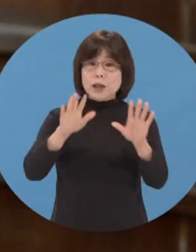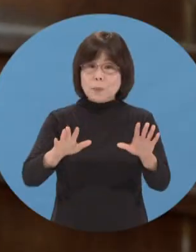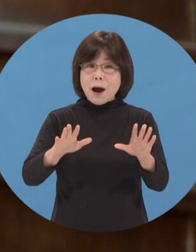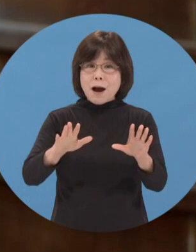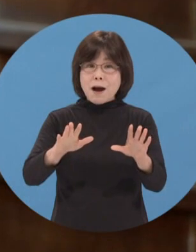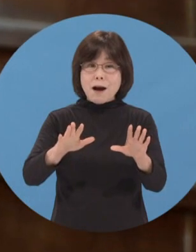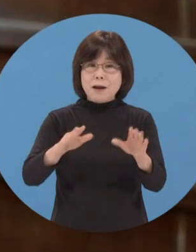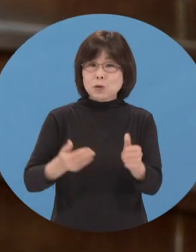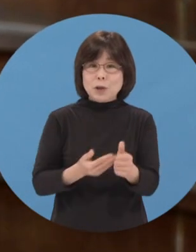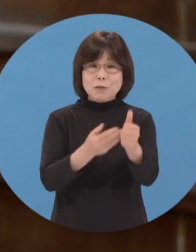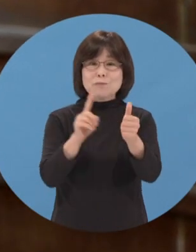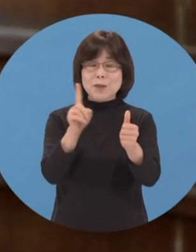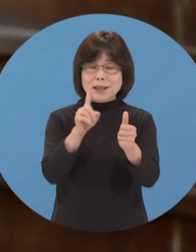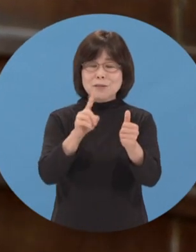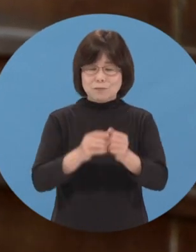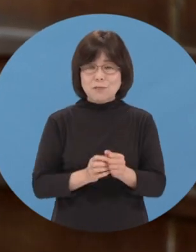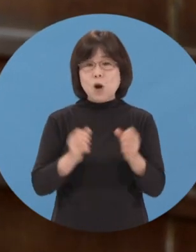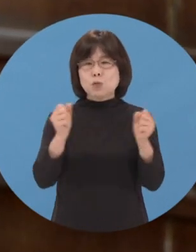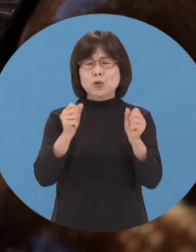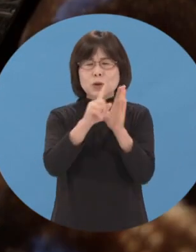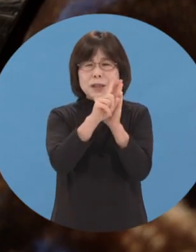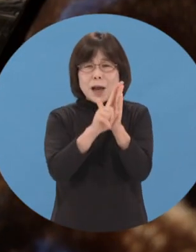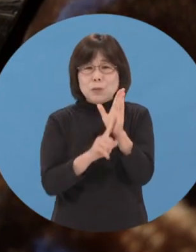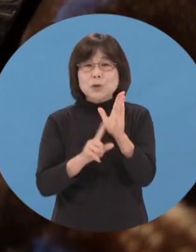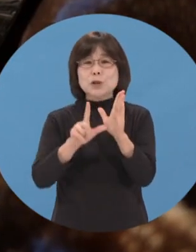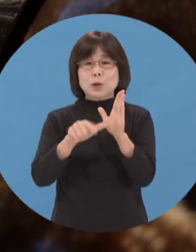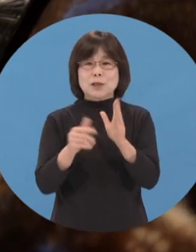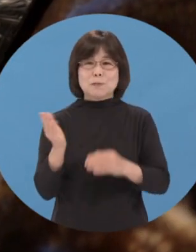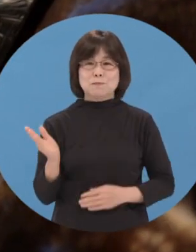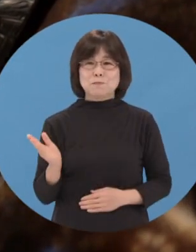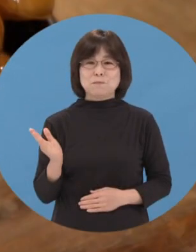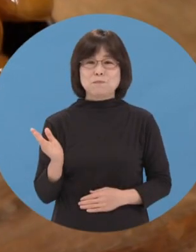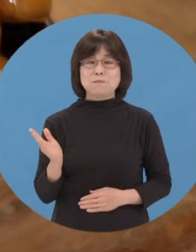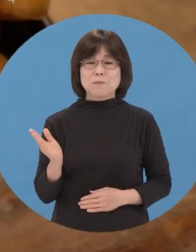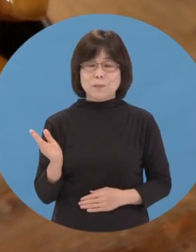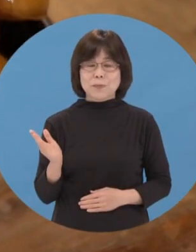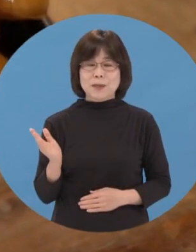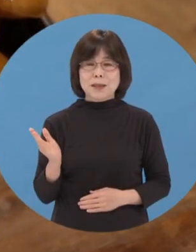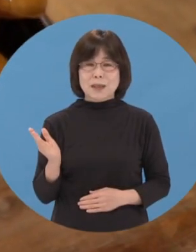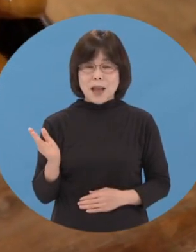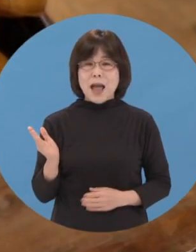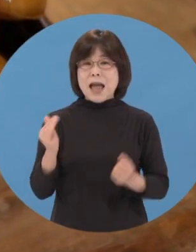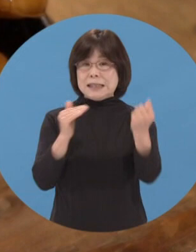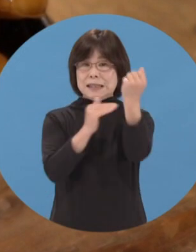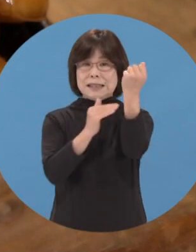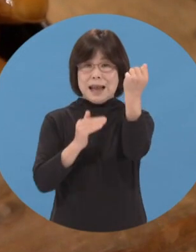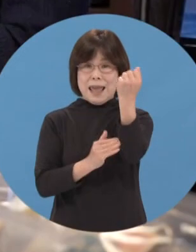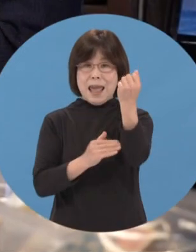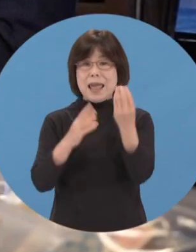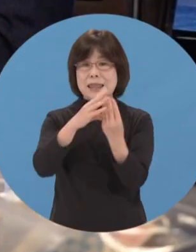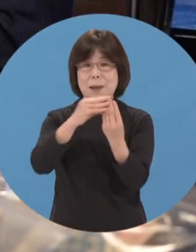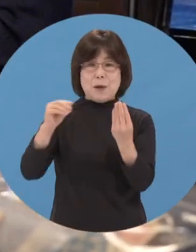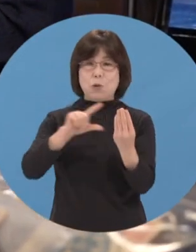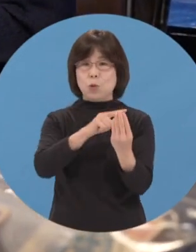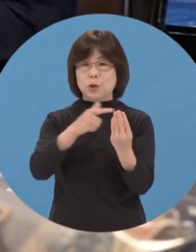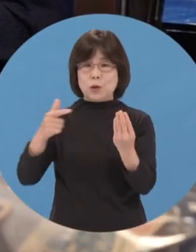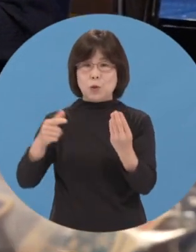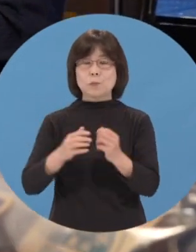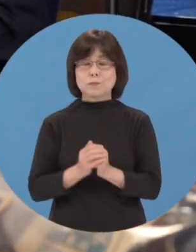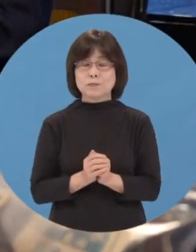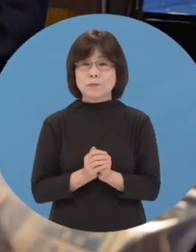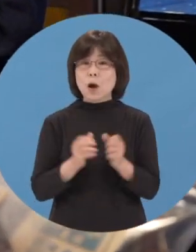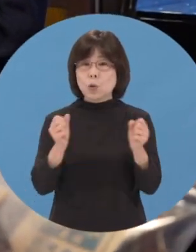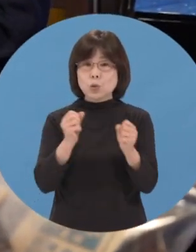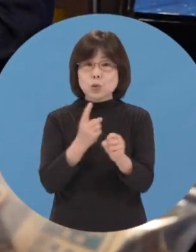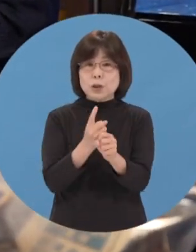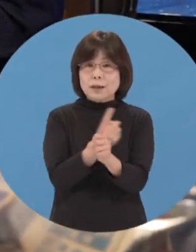か今冬の時期も本当寒い時には椎茸とあとなめことっていう形で他の時期だと